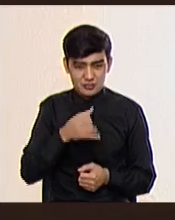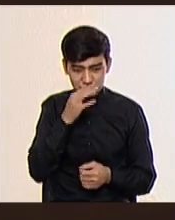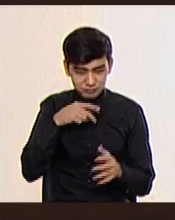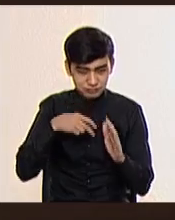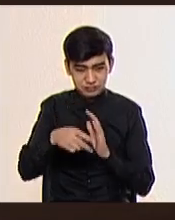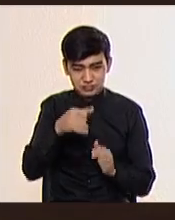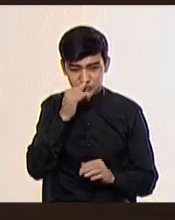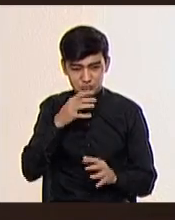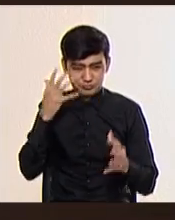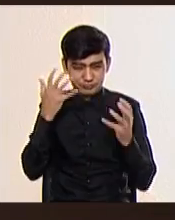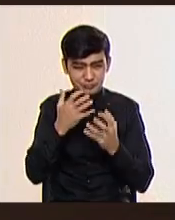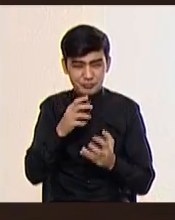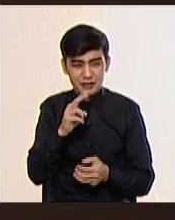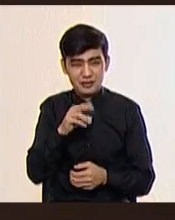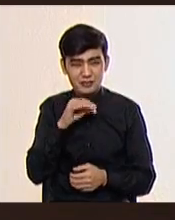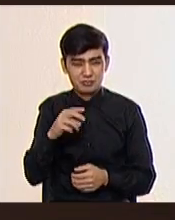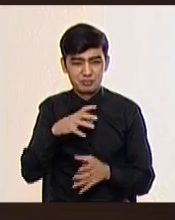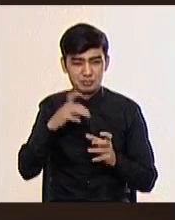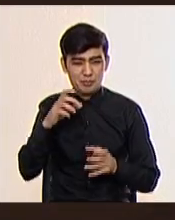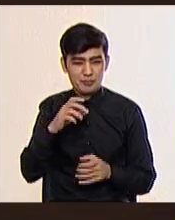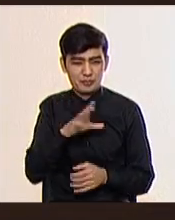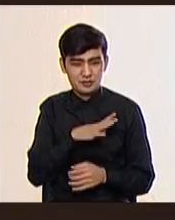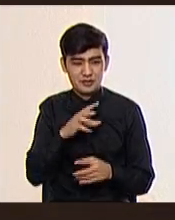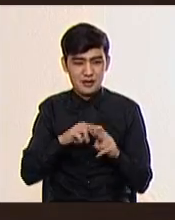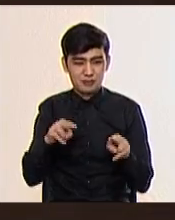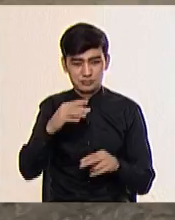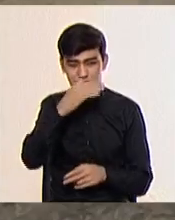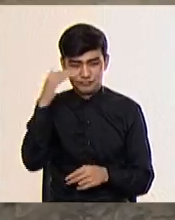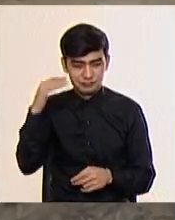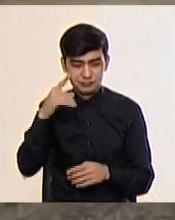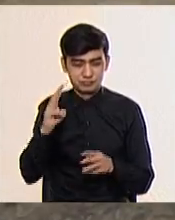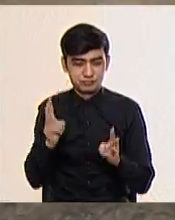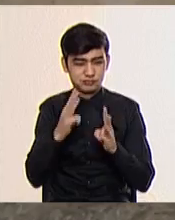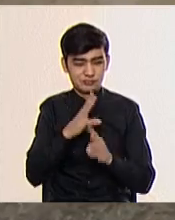зайти. Дым такой. У них потолок тоже вот такой же. Вот он горел, по-моему.